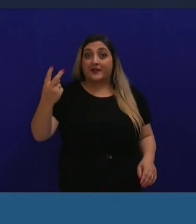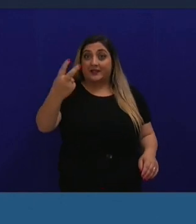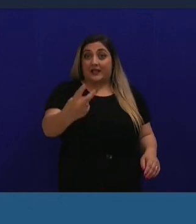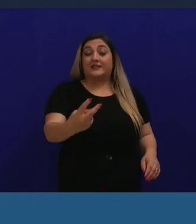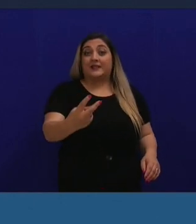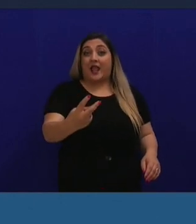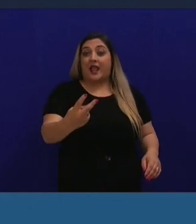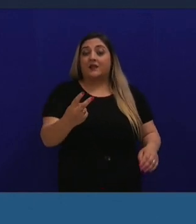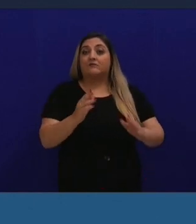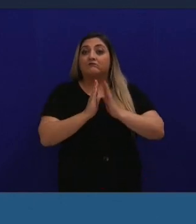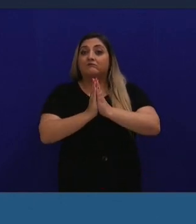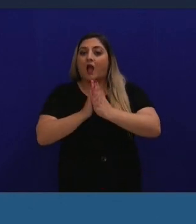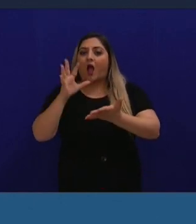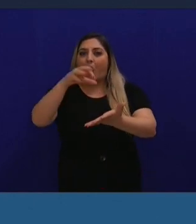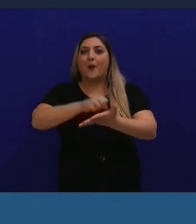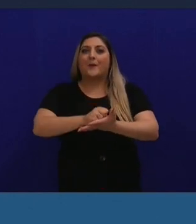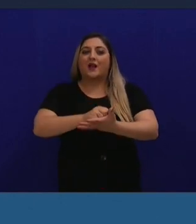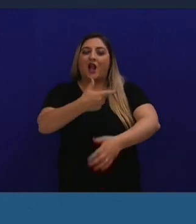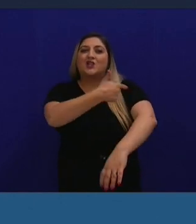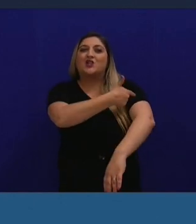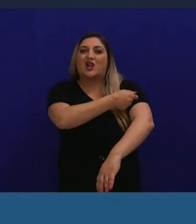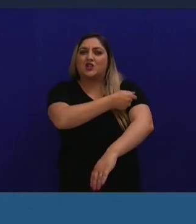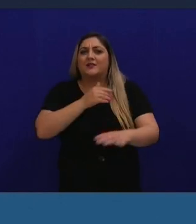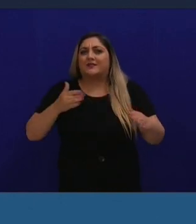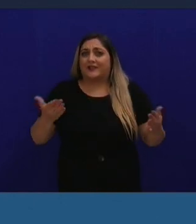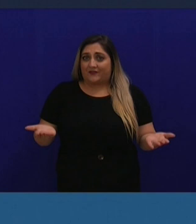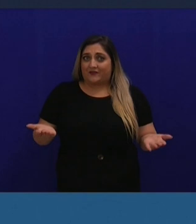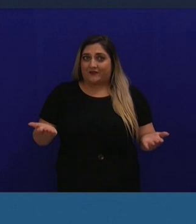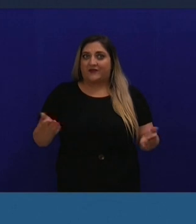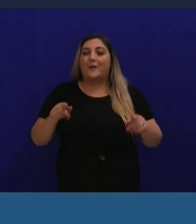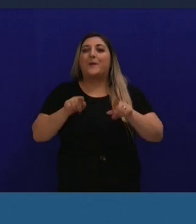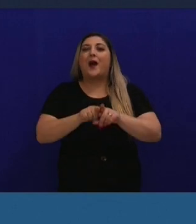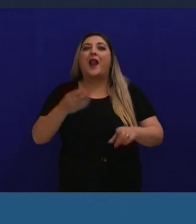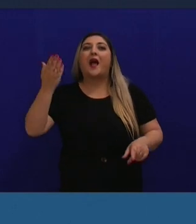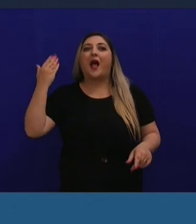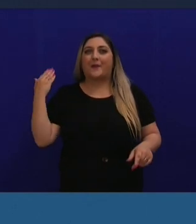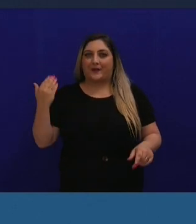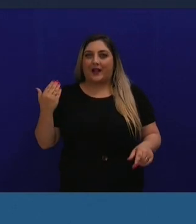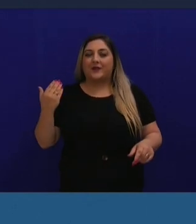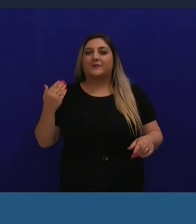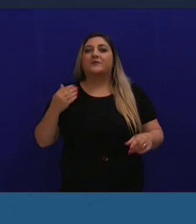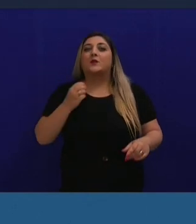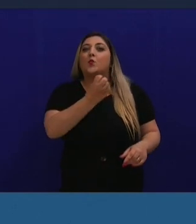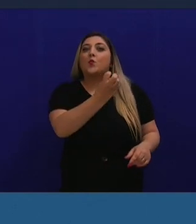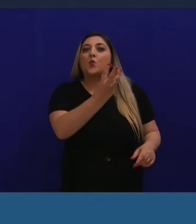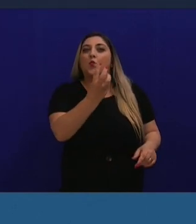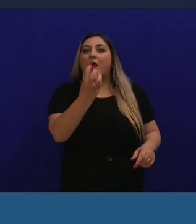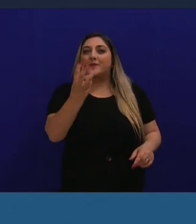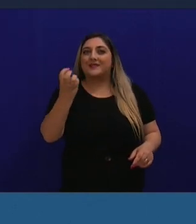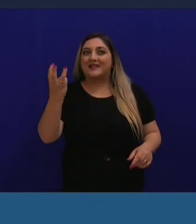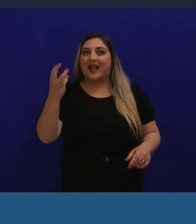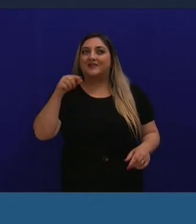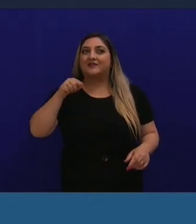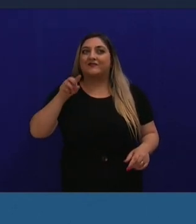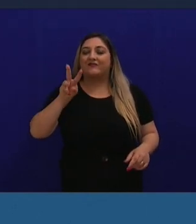-bulettim mediku ta' kul nartajima mis-suprendenta s-saxa publika, il-professur ċarmen Gawċi. Il-professur Gawċi għalet kif